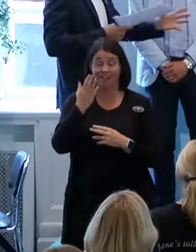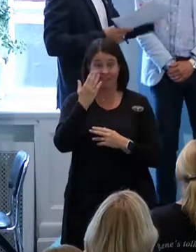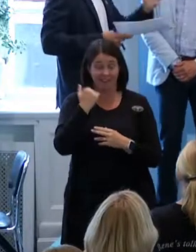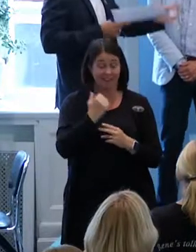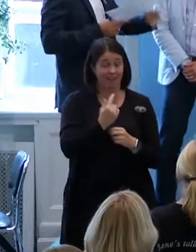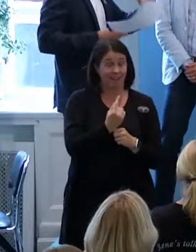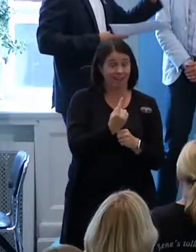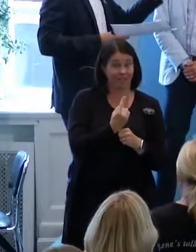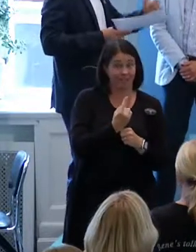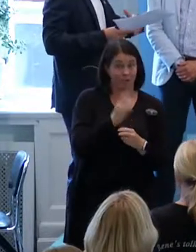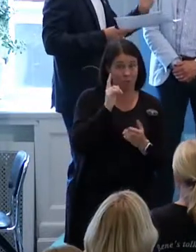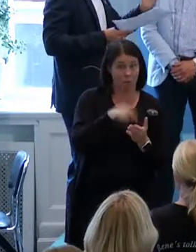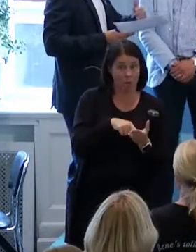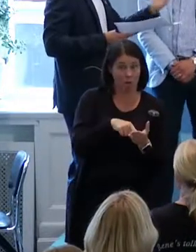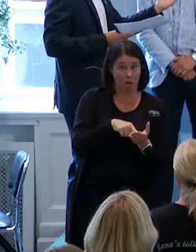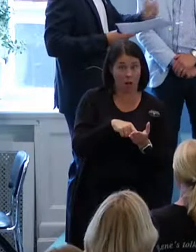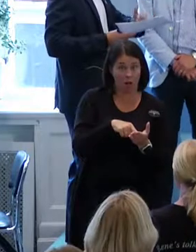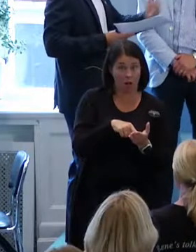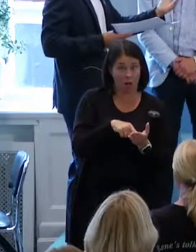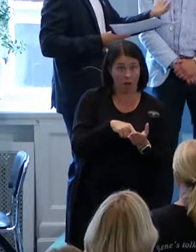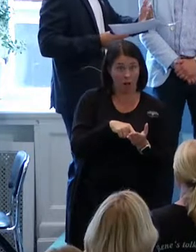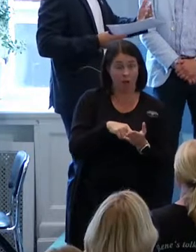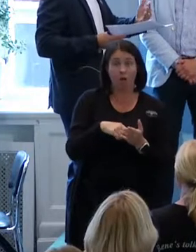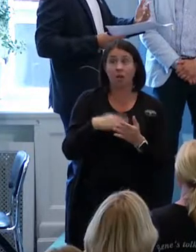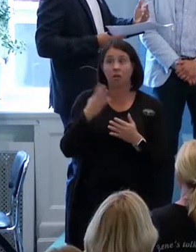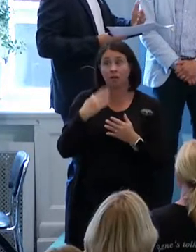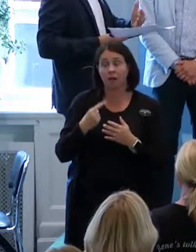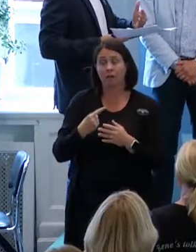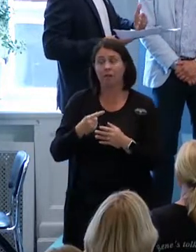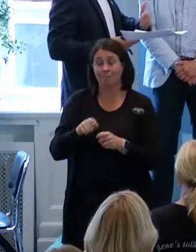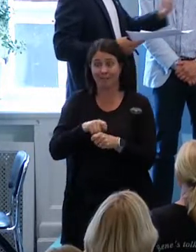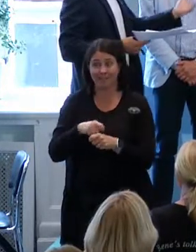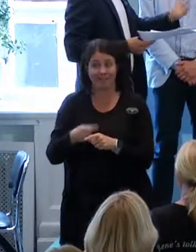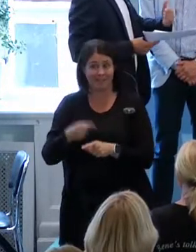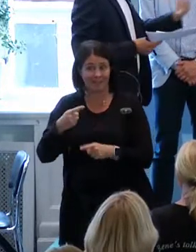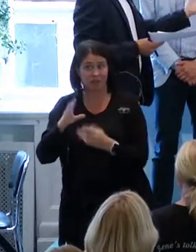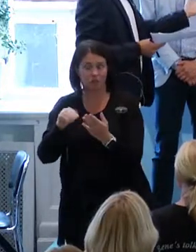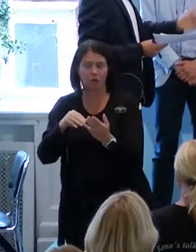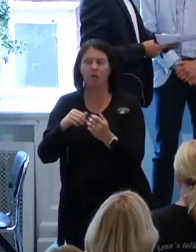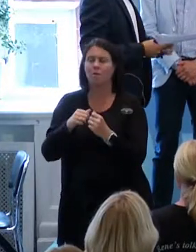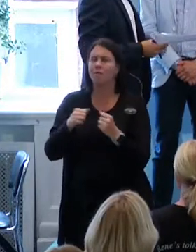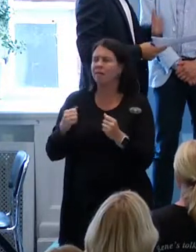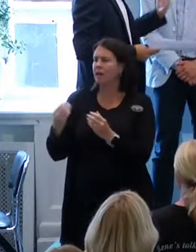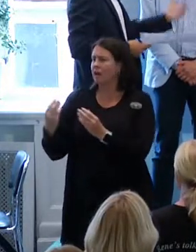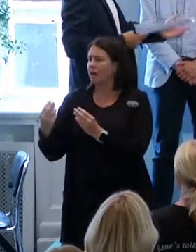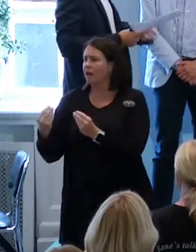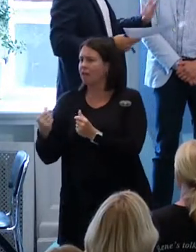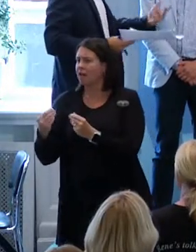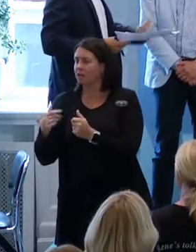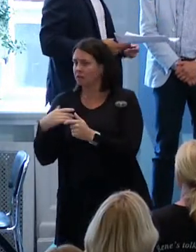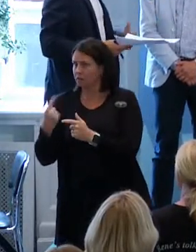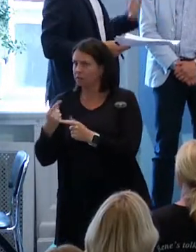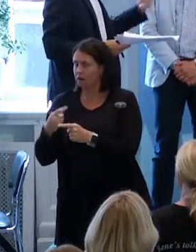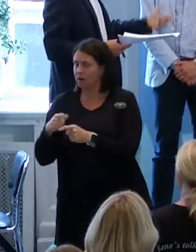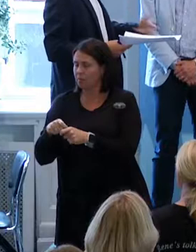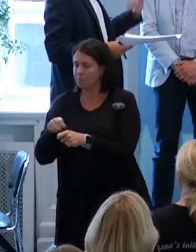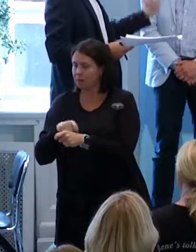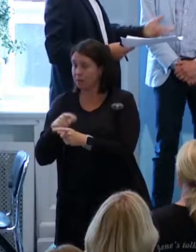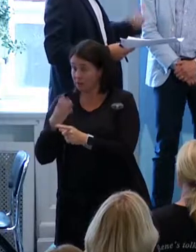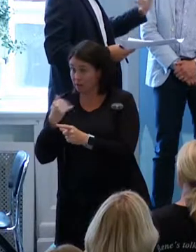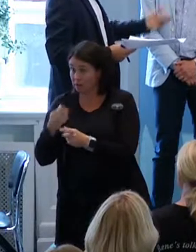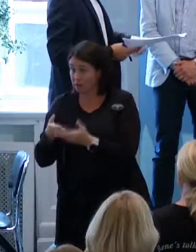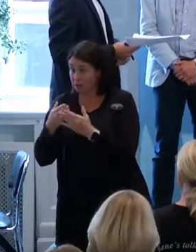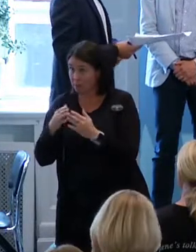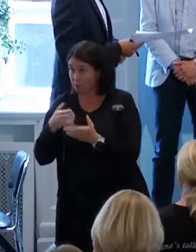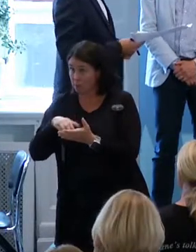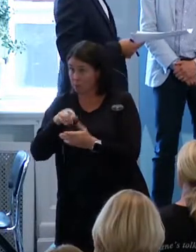kvantitativa mål kan ju mätas ganska enkelt. Ja. Med det är alltid ju. Ja, men de kvalitativa aspekterna som ni ändå jobbar med riktlinjer, alltså, kan ni